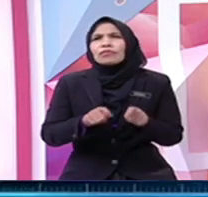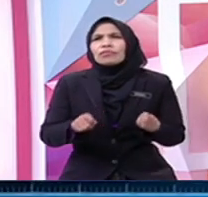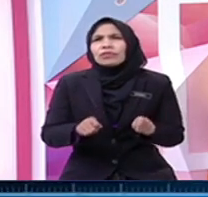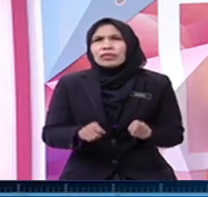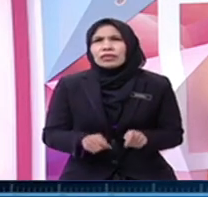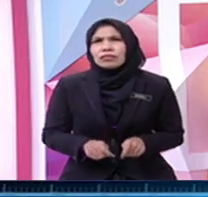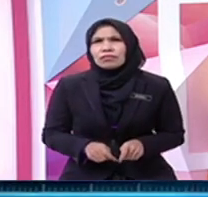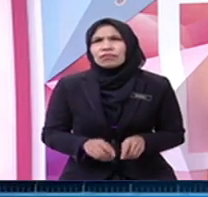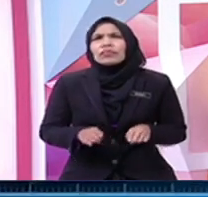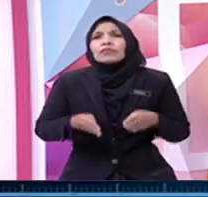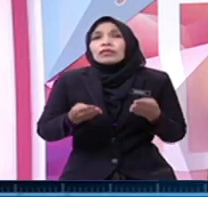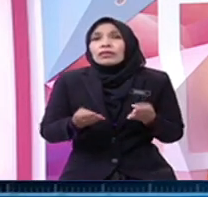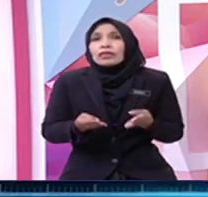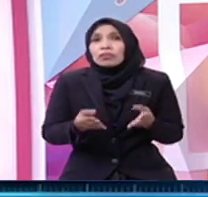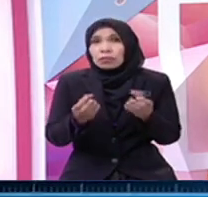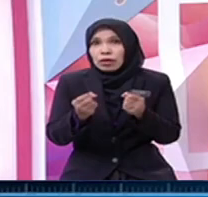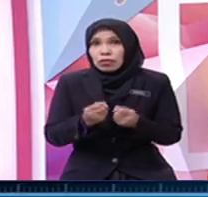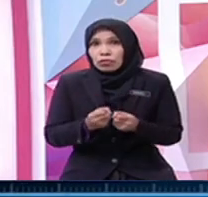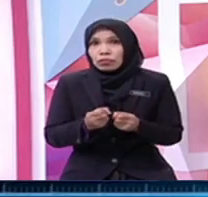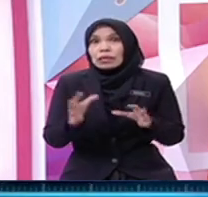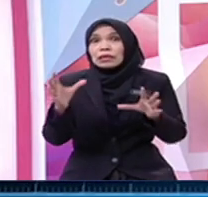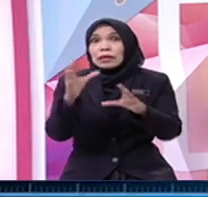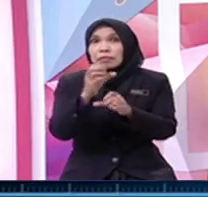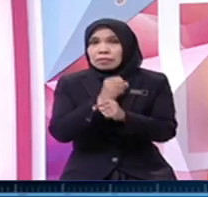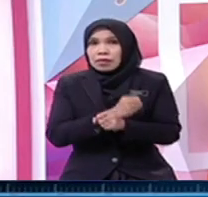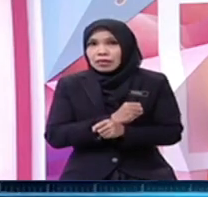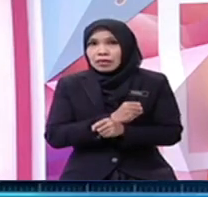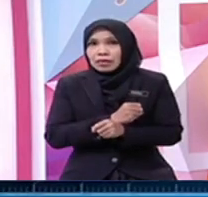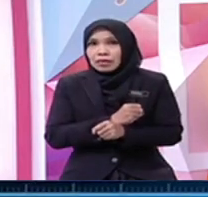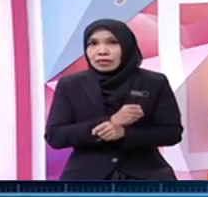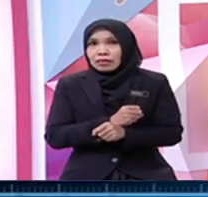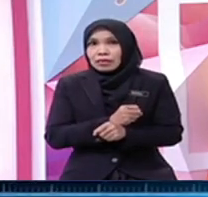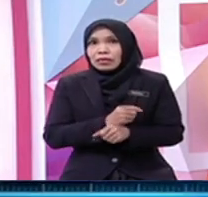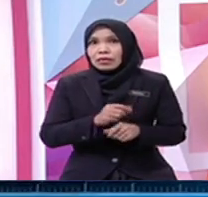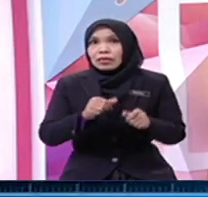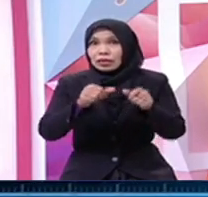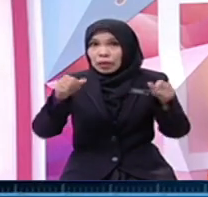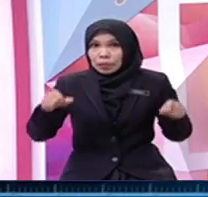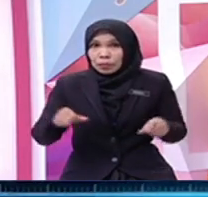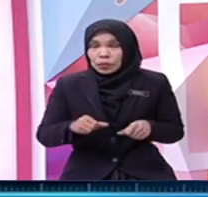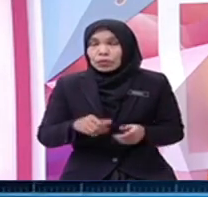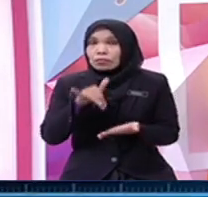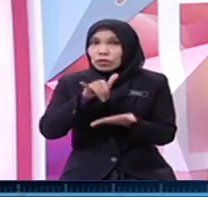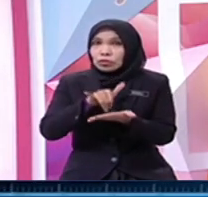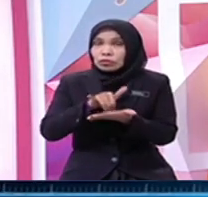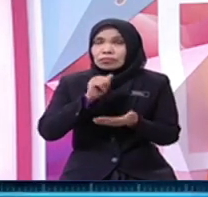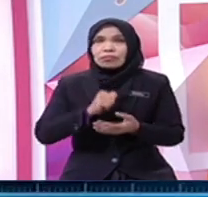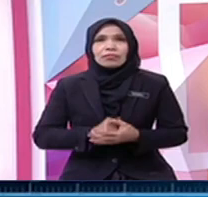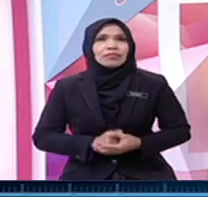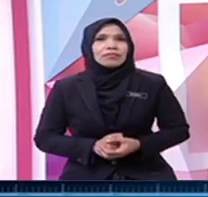lu menempuh semua untuk mendapatkan sampo sampo tersebut